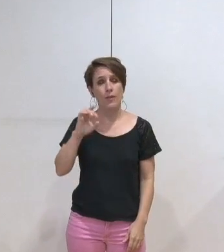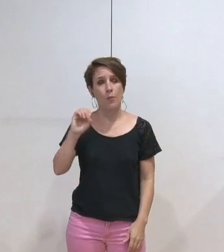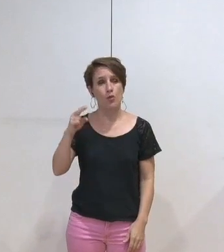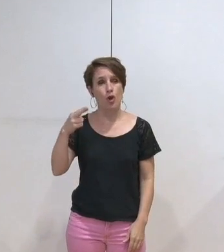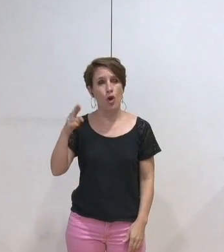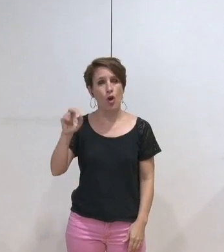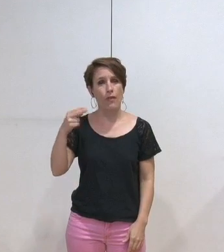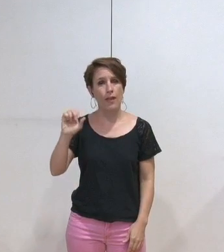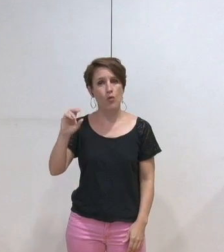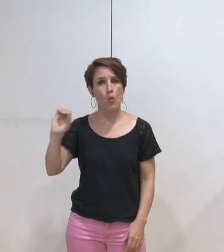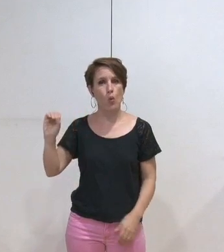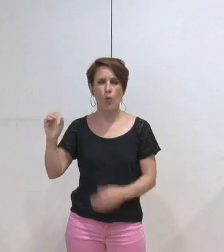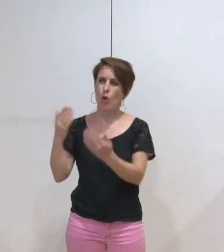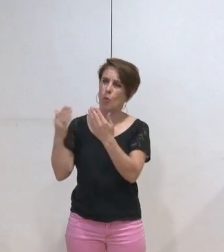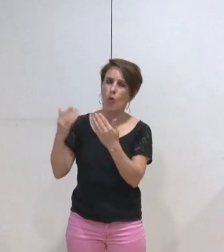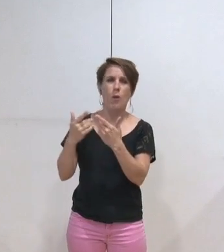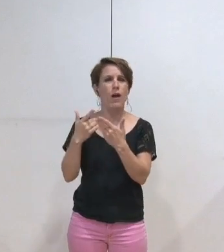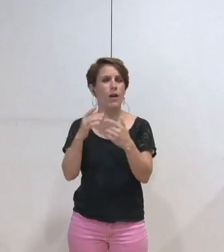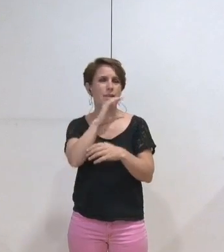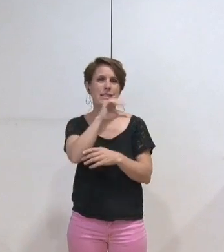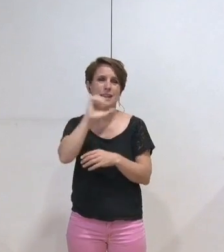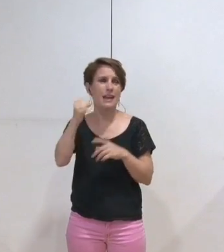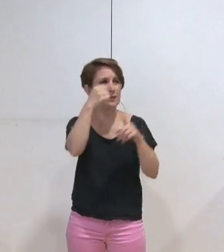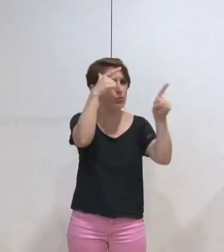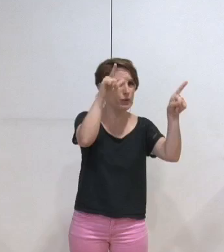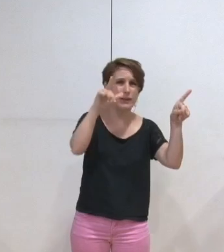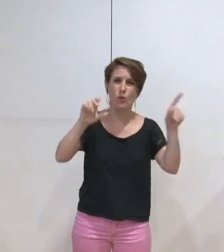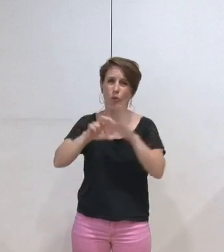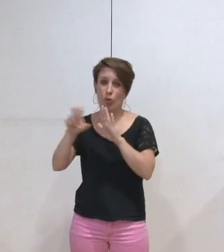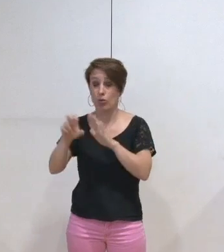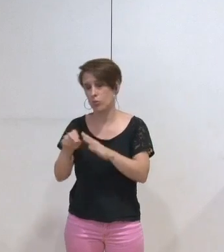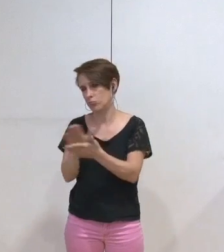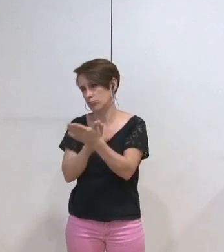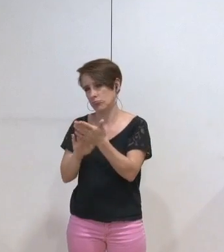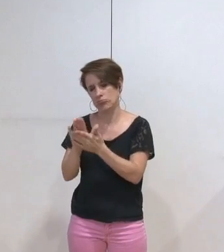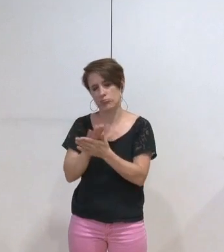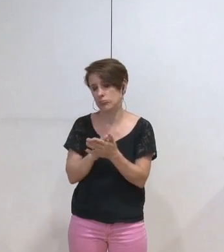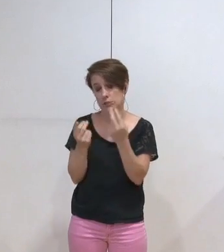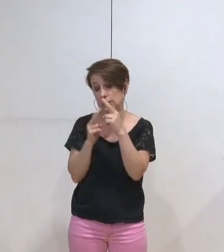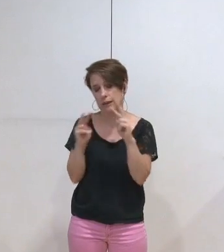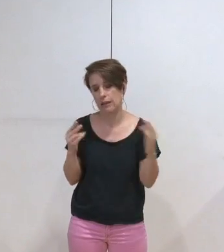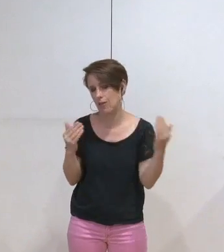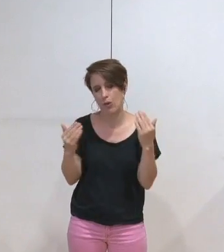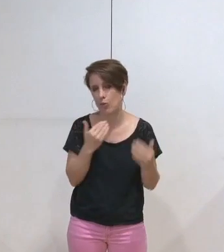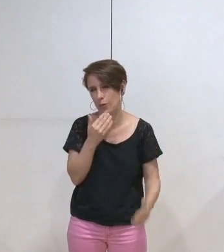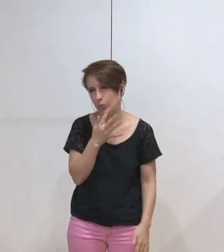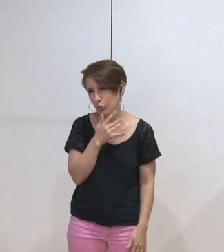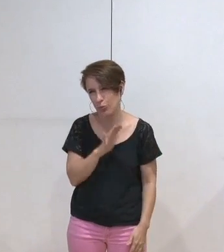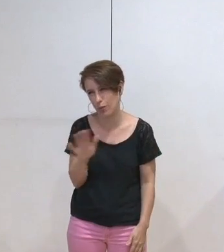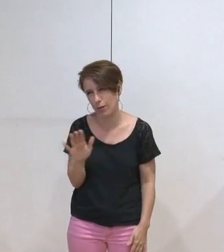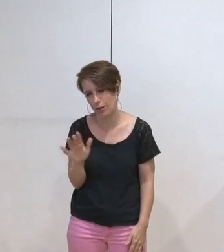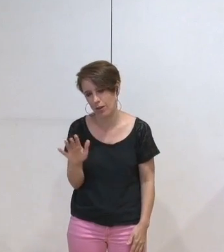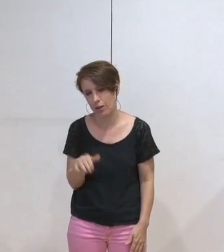les différents CCAS qui comparaison qui n'a effectivement pas lieu d'être de préciser que que les 25